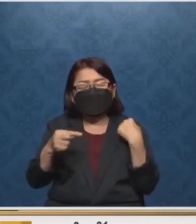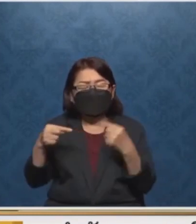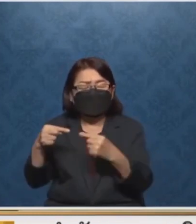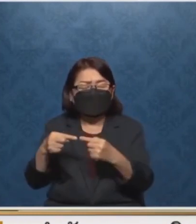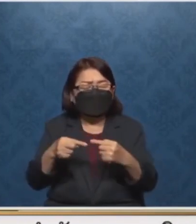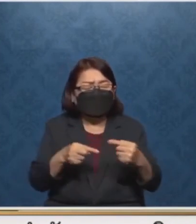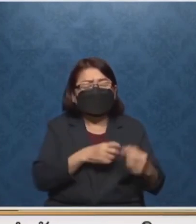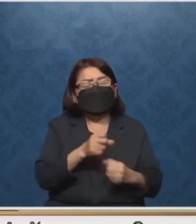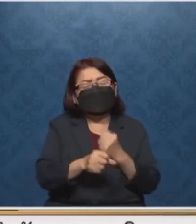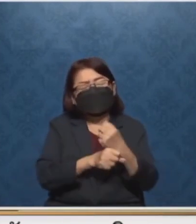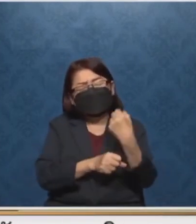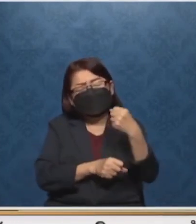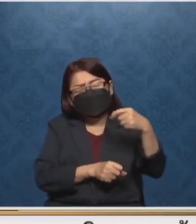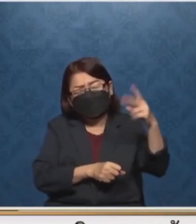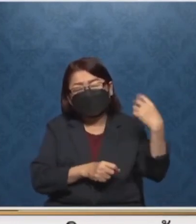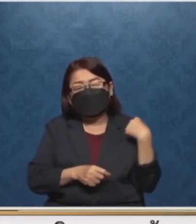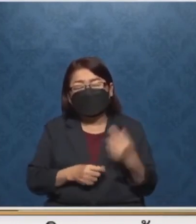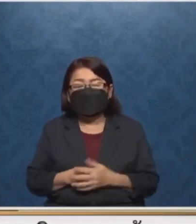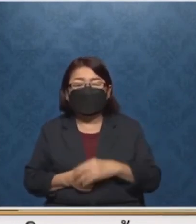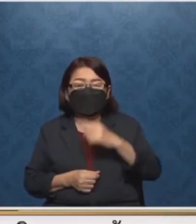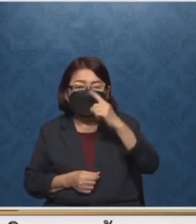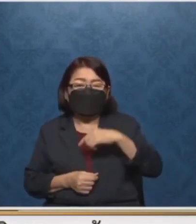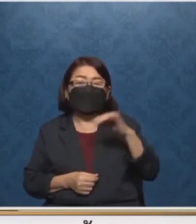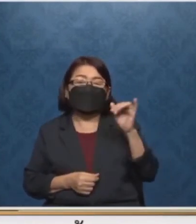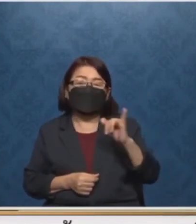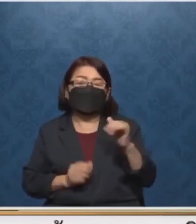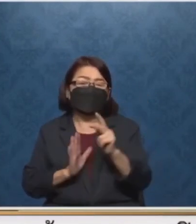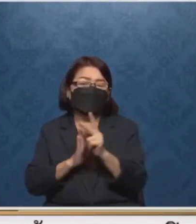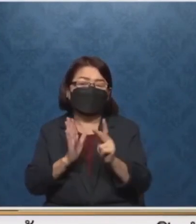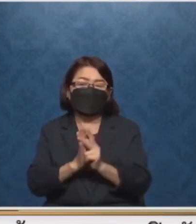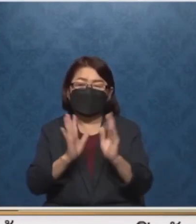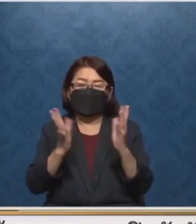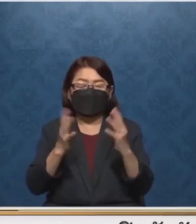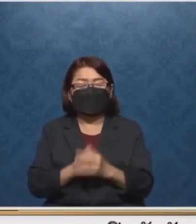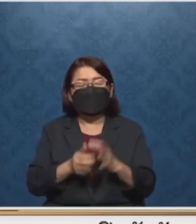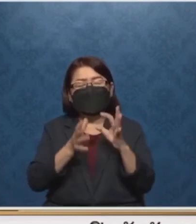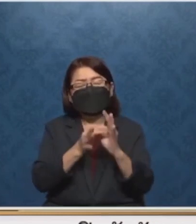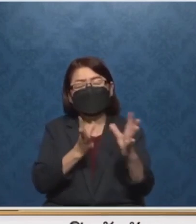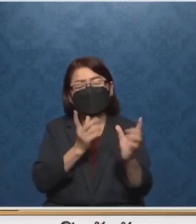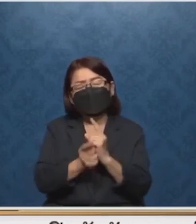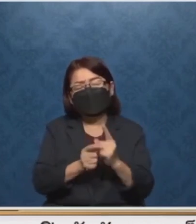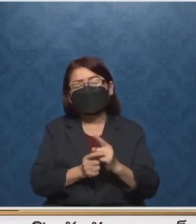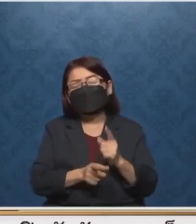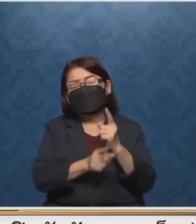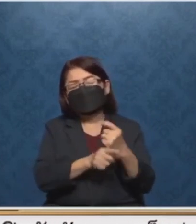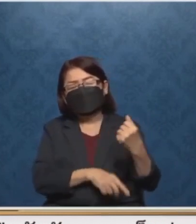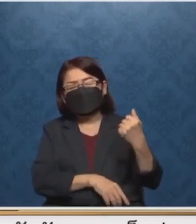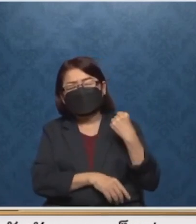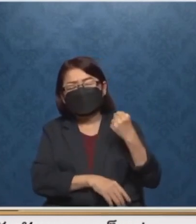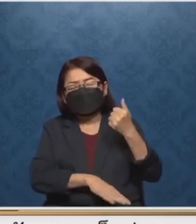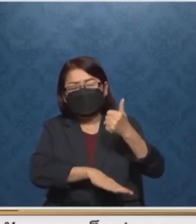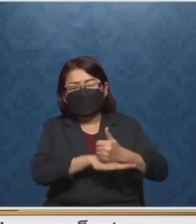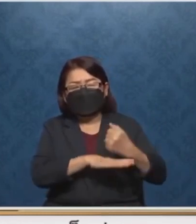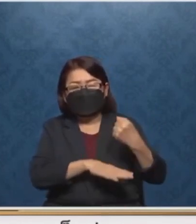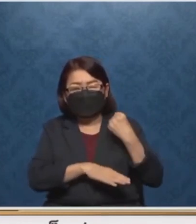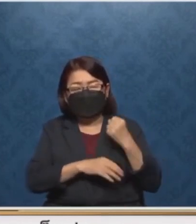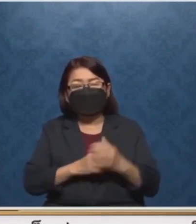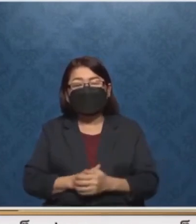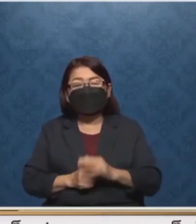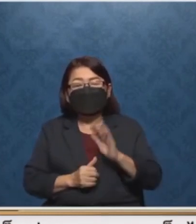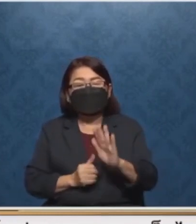ายังไม่มีกฎหมายที่เกี่ยวข้องกับเรื่องนี้เลยนะคะเกิดจากวัฒนธรรมอำนาจนิยมของประเทศนี้ค่ะประเทศ